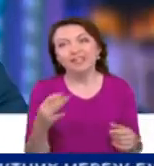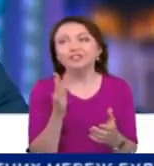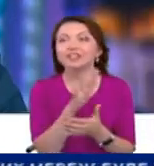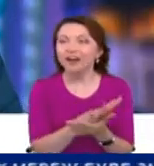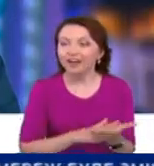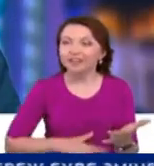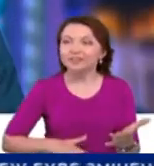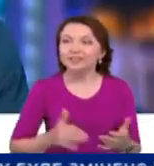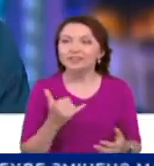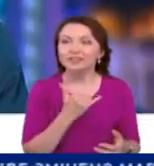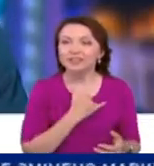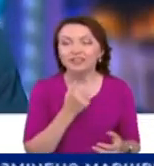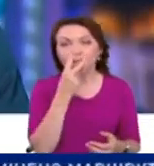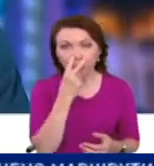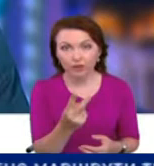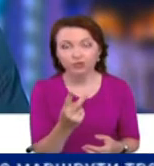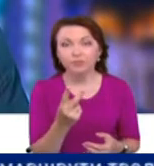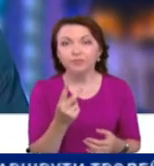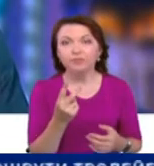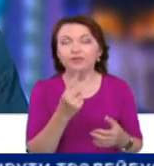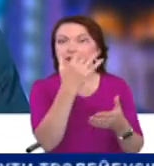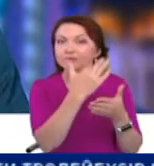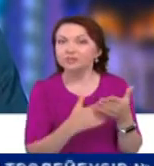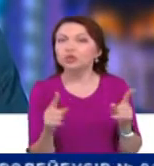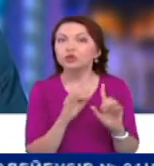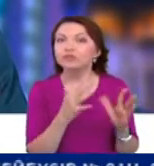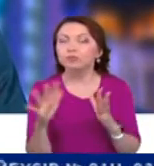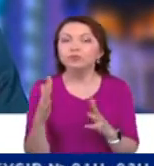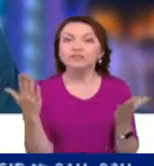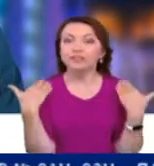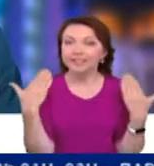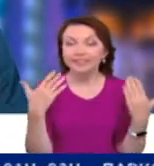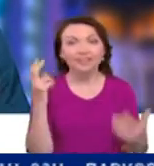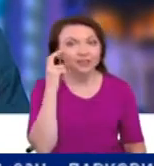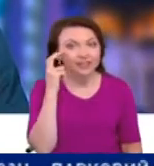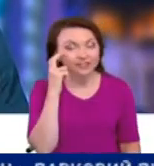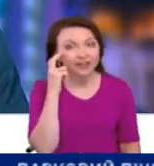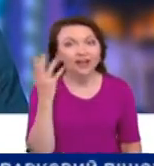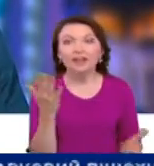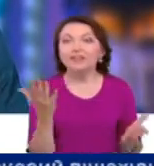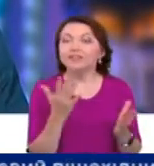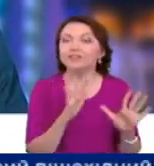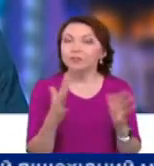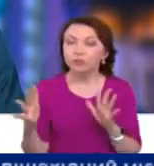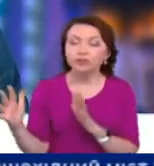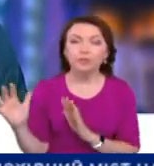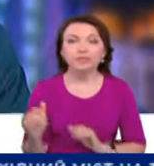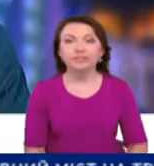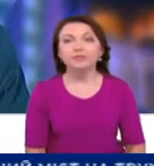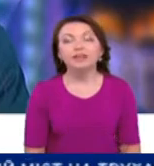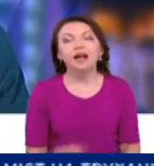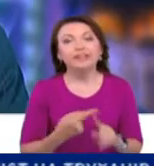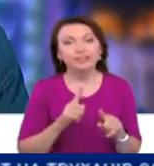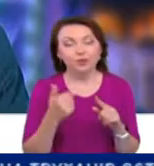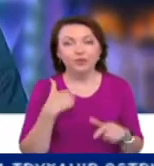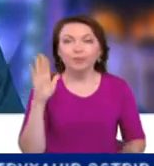в нас, зараз побачимо анонс, що саме відбудеться вихідними у Києві, які саме відбудуться події. На цьому